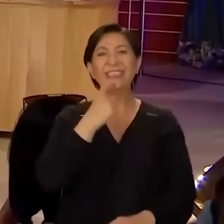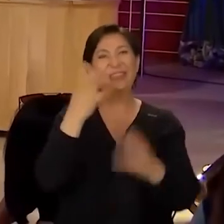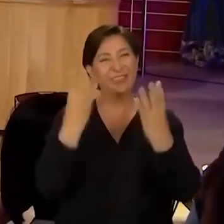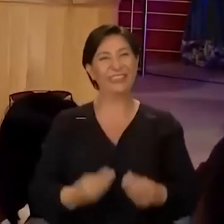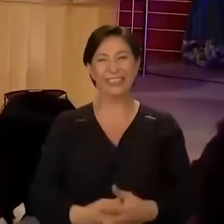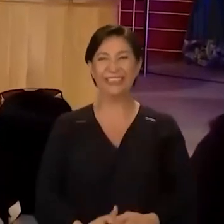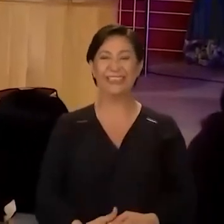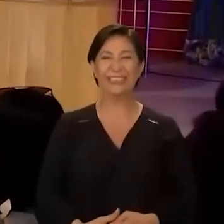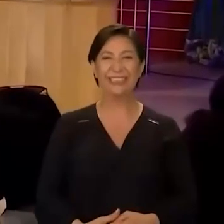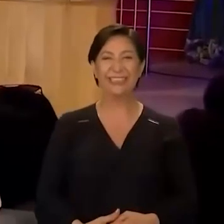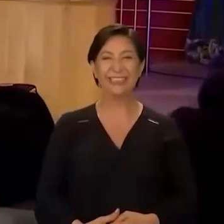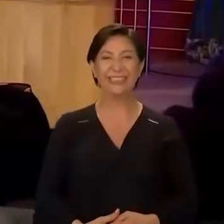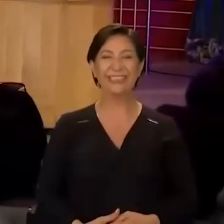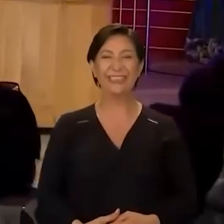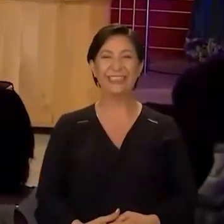olacak